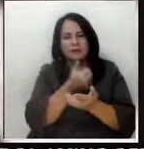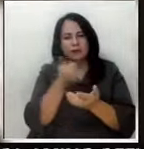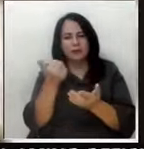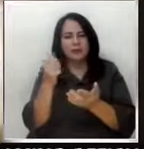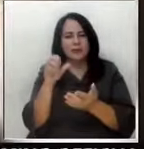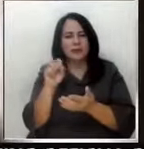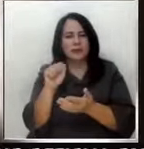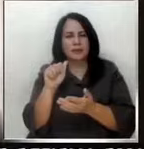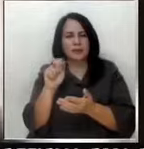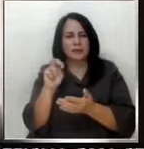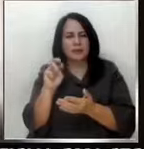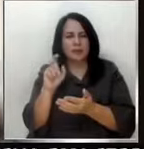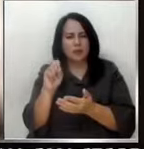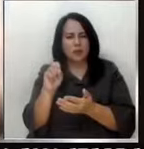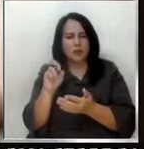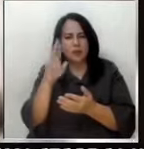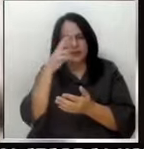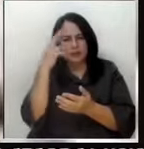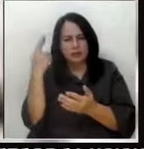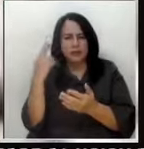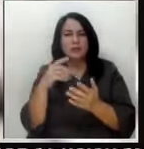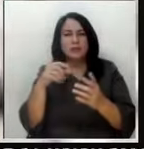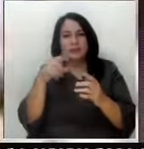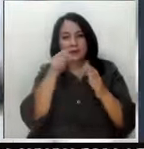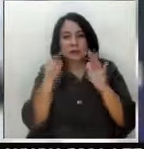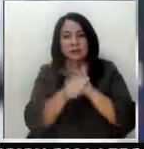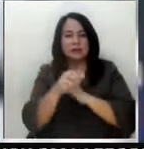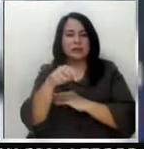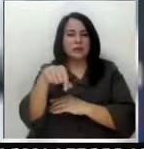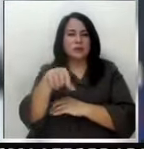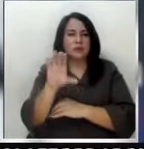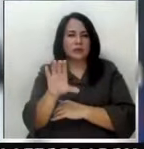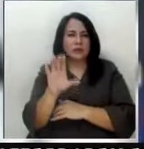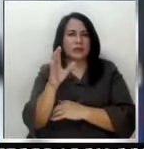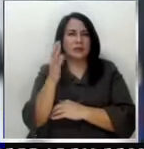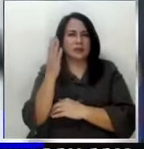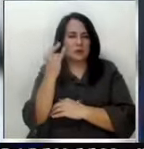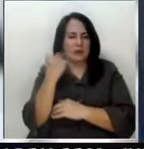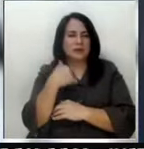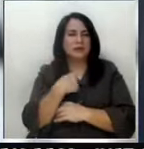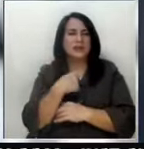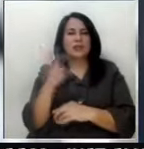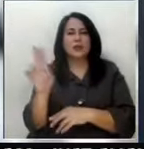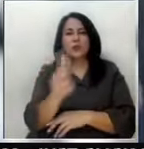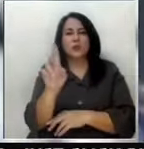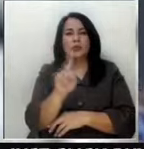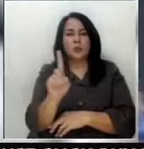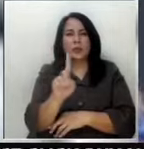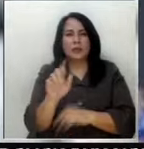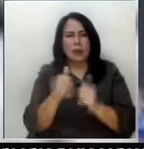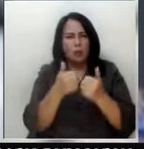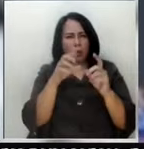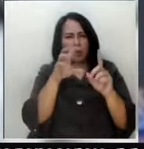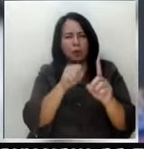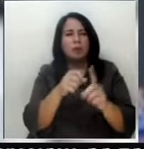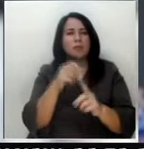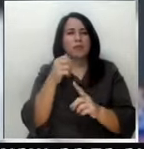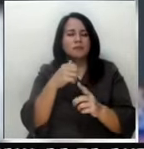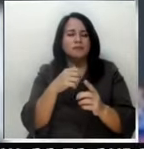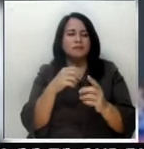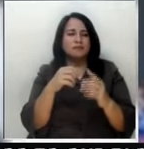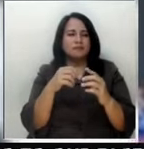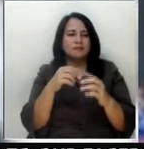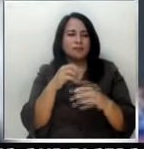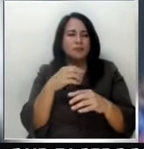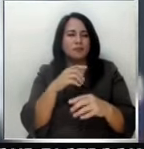Quezon City pero napalutang ng CIDG dahil sa pain. Gumamit pa tayo ng police woman dito para magpanggap bilang